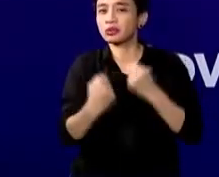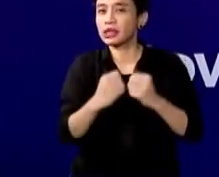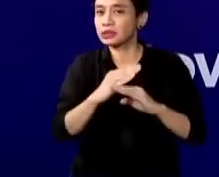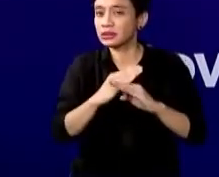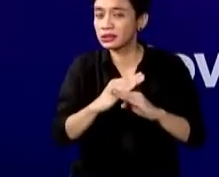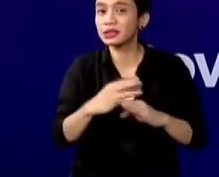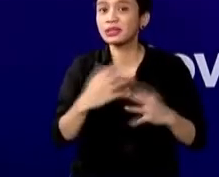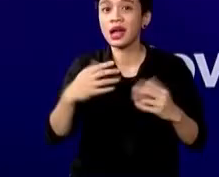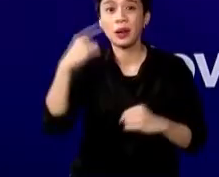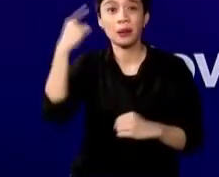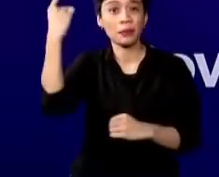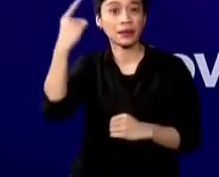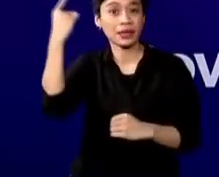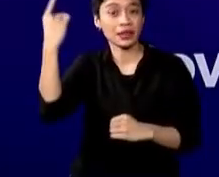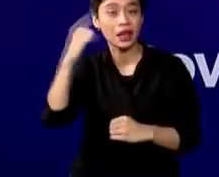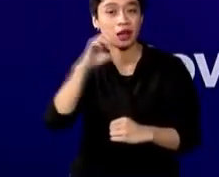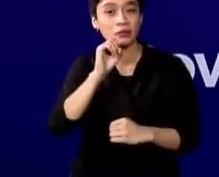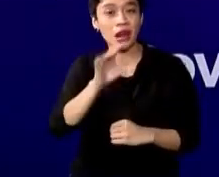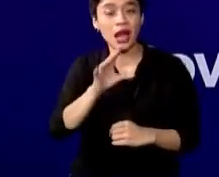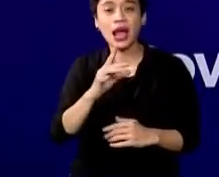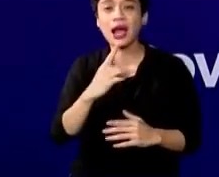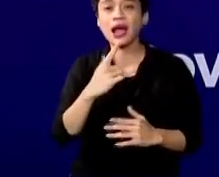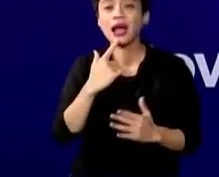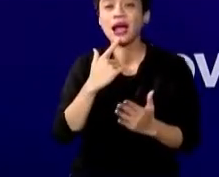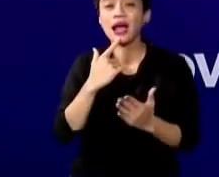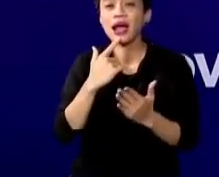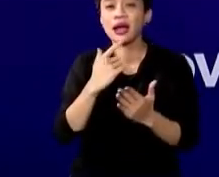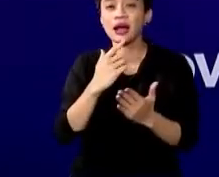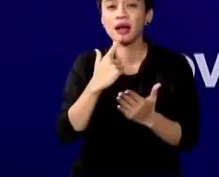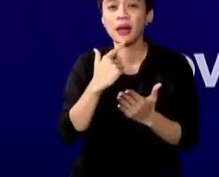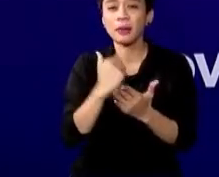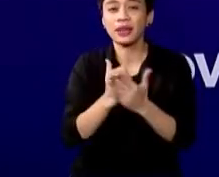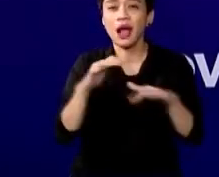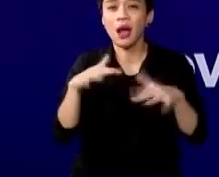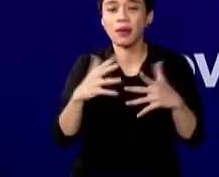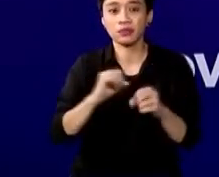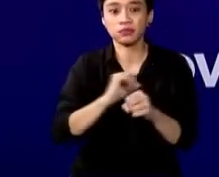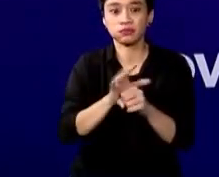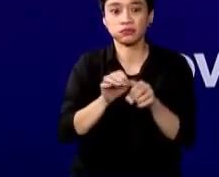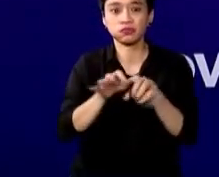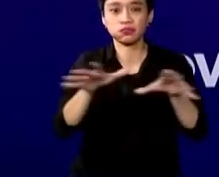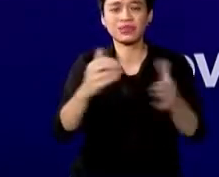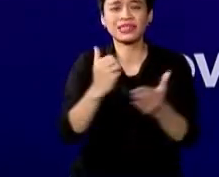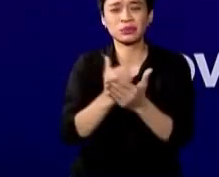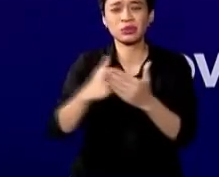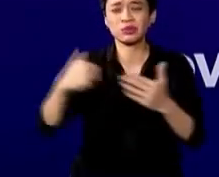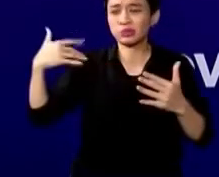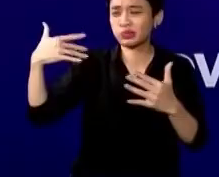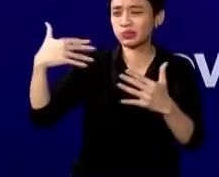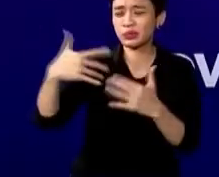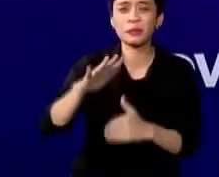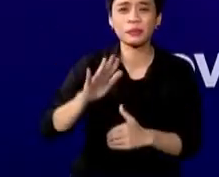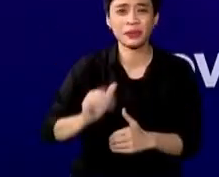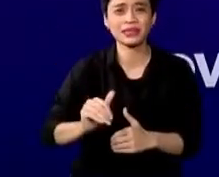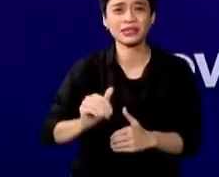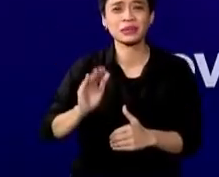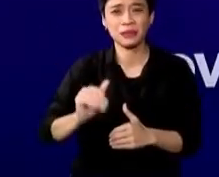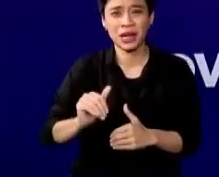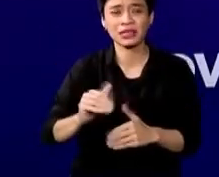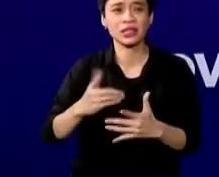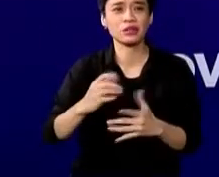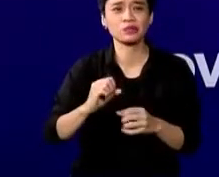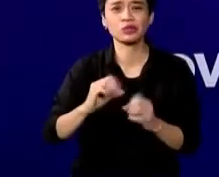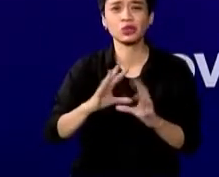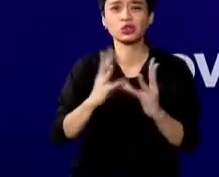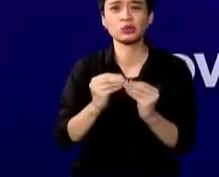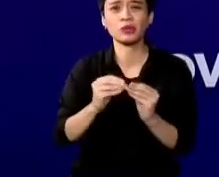karena itu pemerintah Mengatakan kata kunci untuk memutuskan rantai penularan yang masih terus ber langs saat ini bahkan juga kasusnya masih